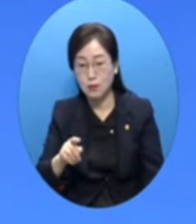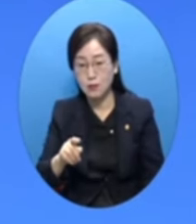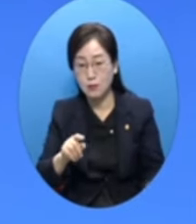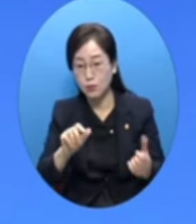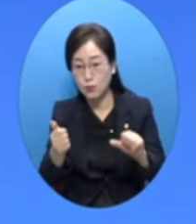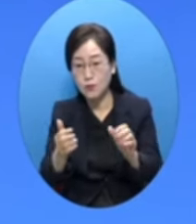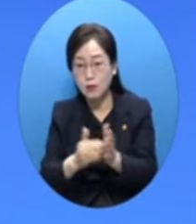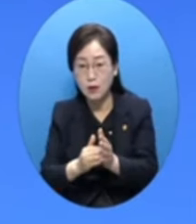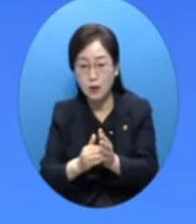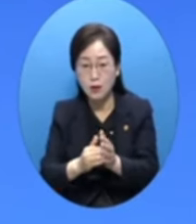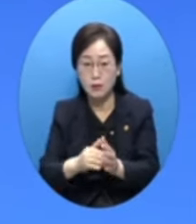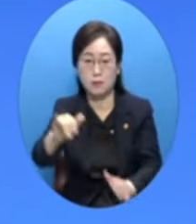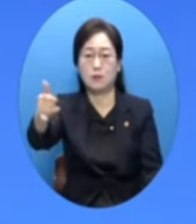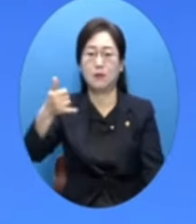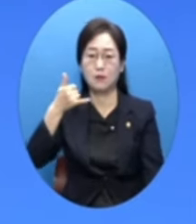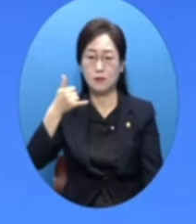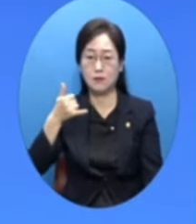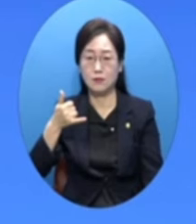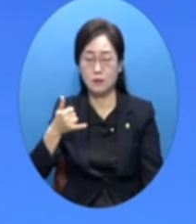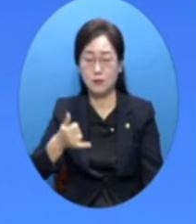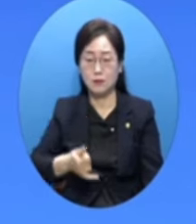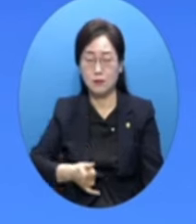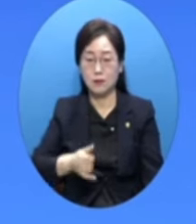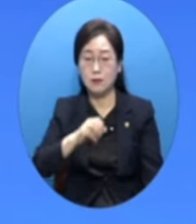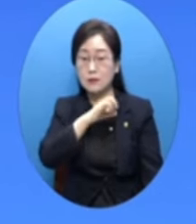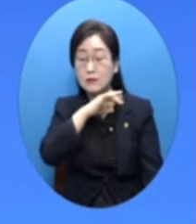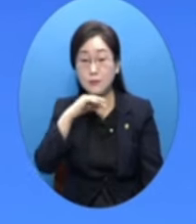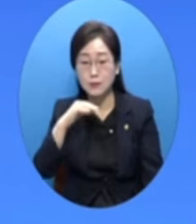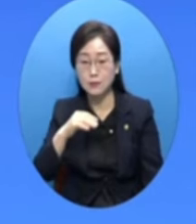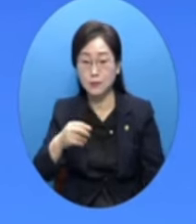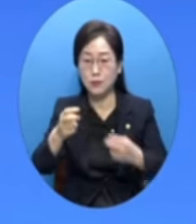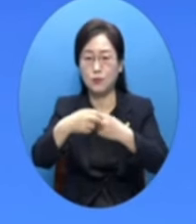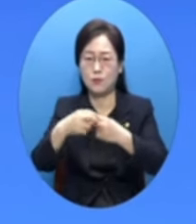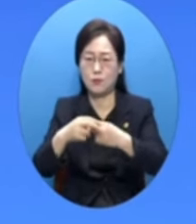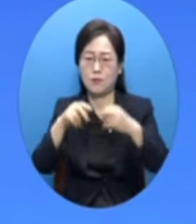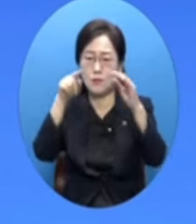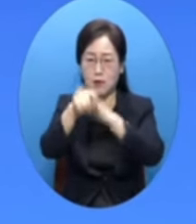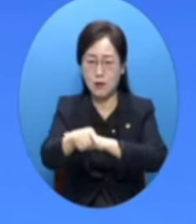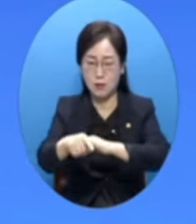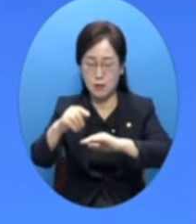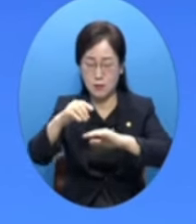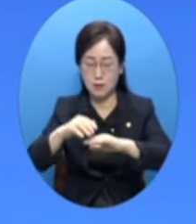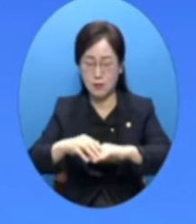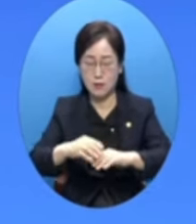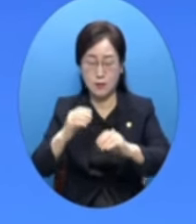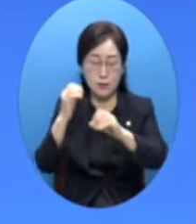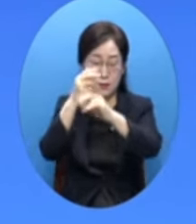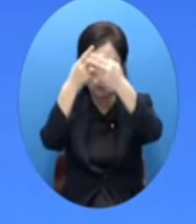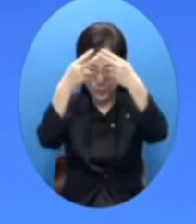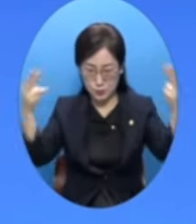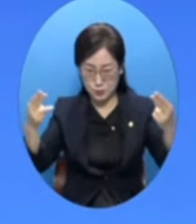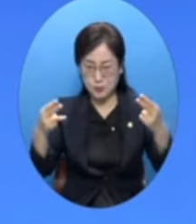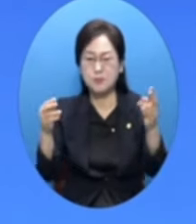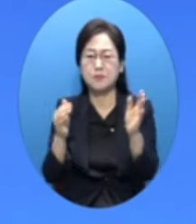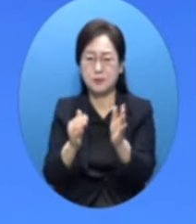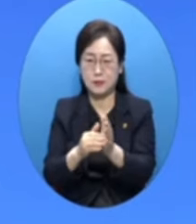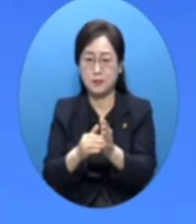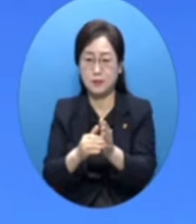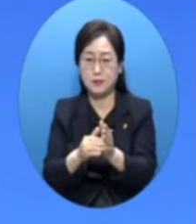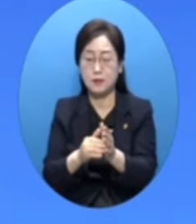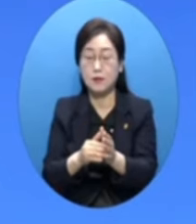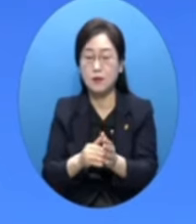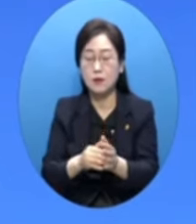연락이 와서 세브란스 병원에 가서 주문하고 왔습니다. 이렇게